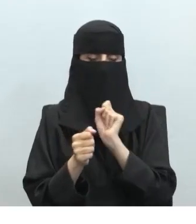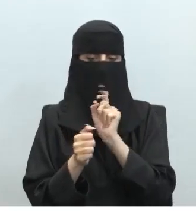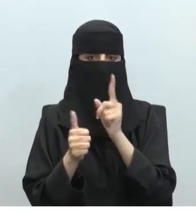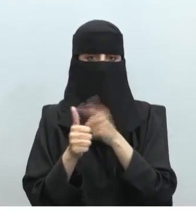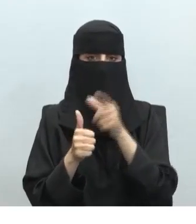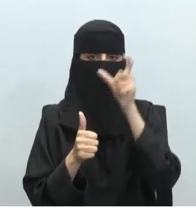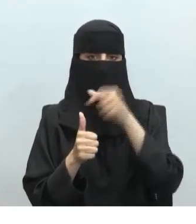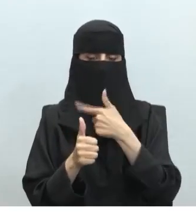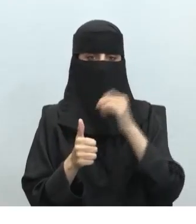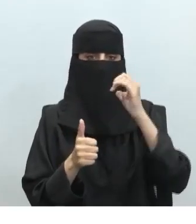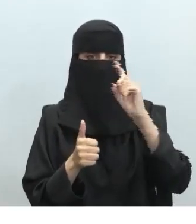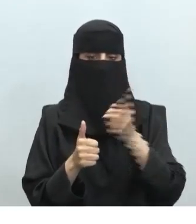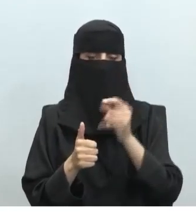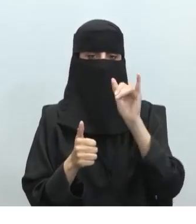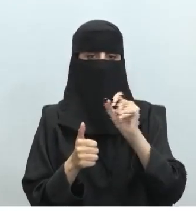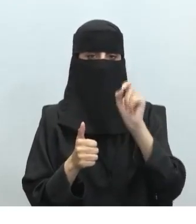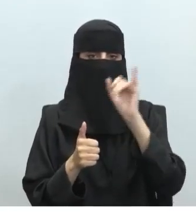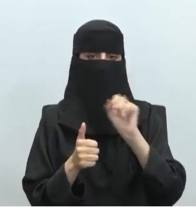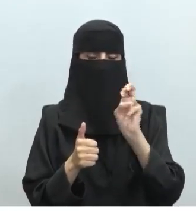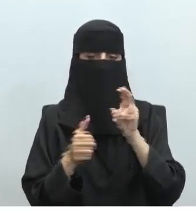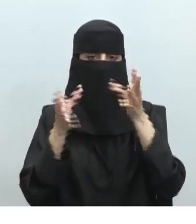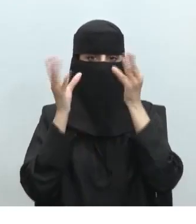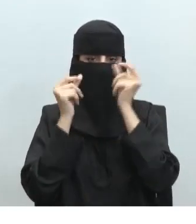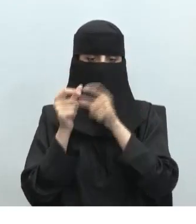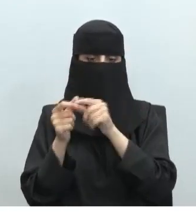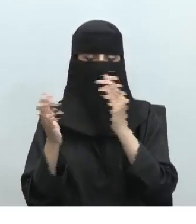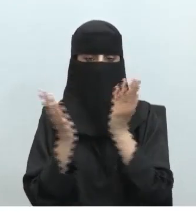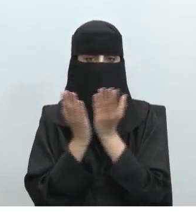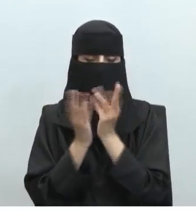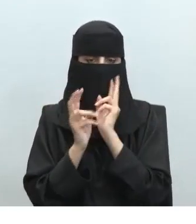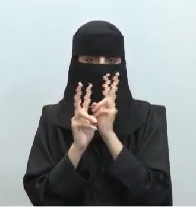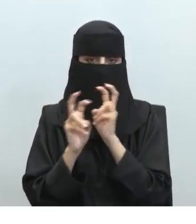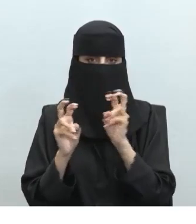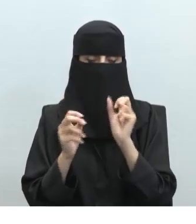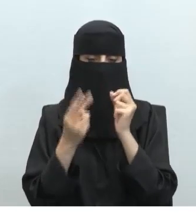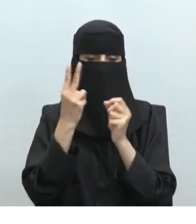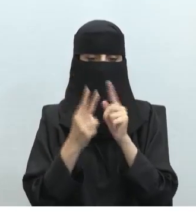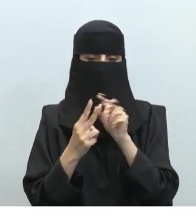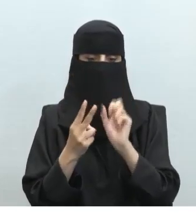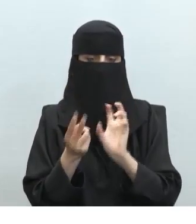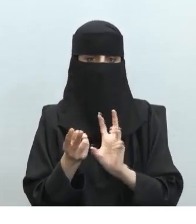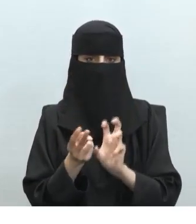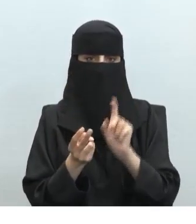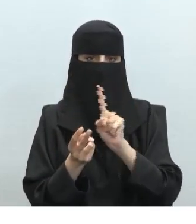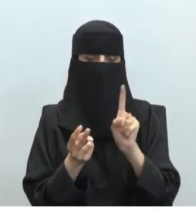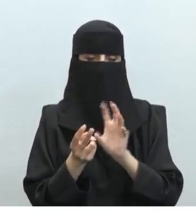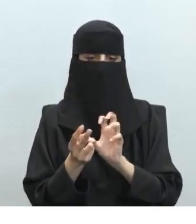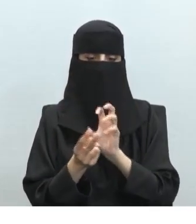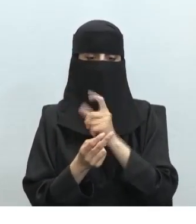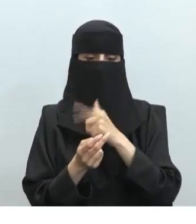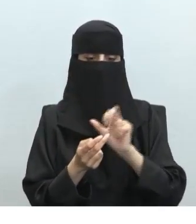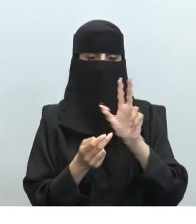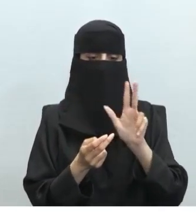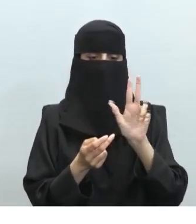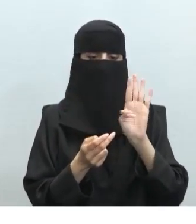جريفز هذا العالم درس سلالتين من بكتيريا المكورات السبحيه الرئويه واستنتج جرف عن حدوث تحول في